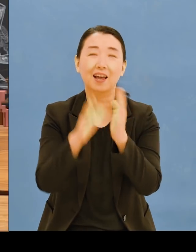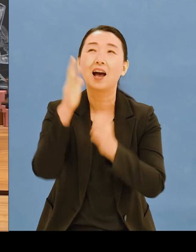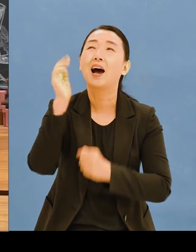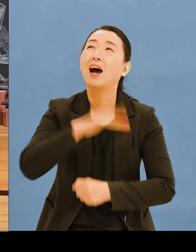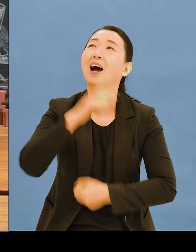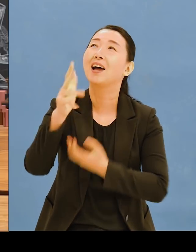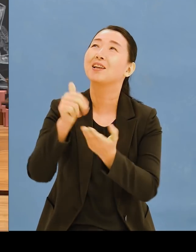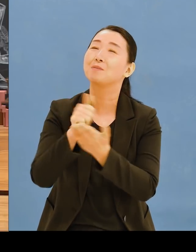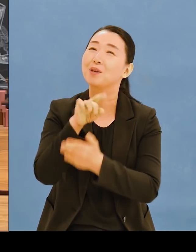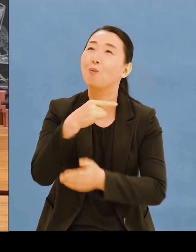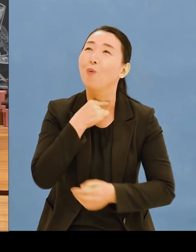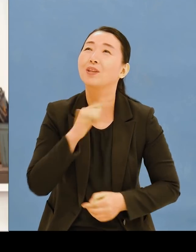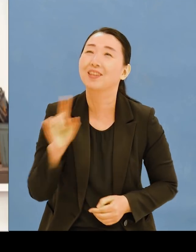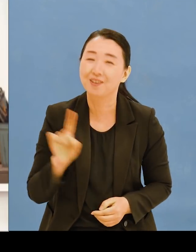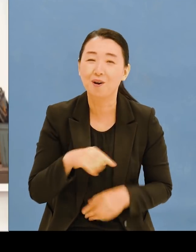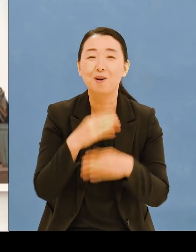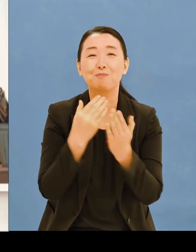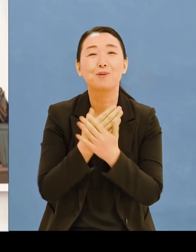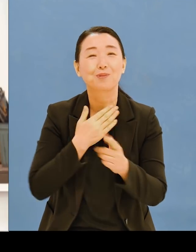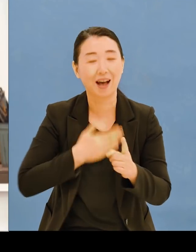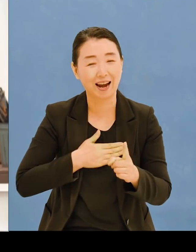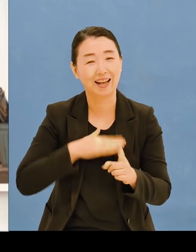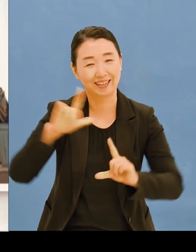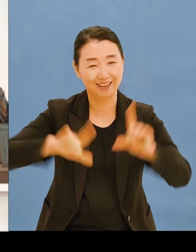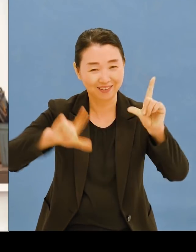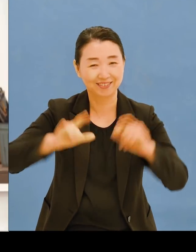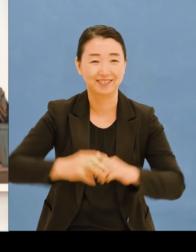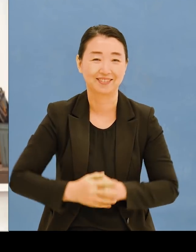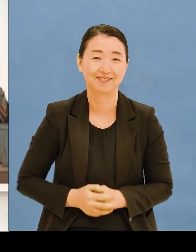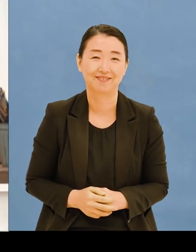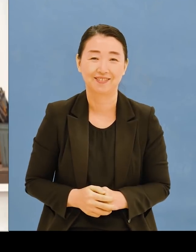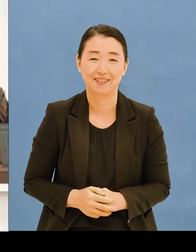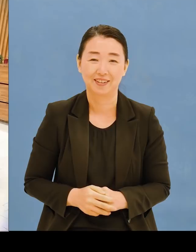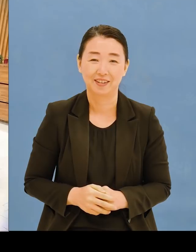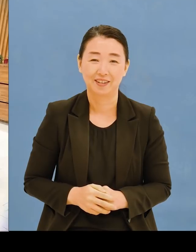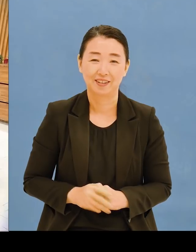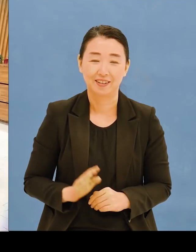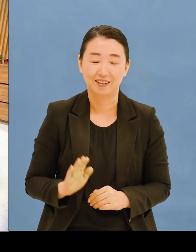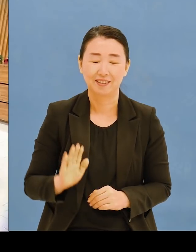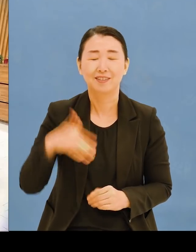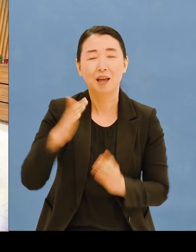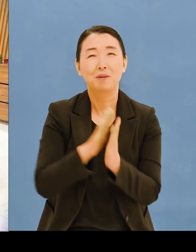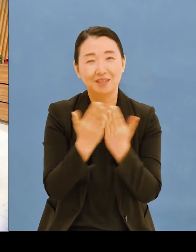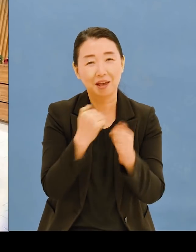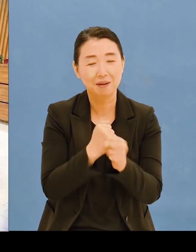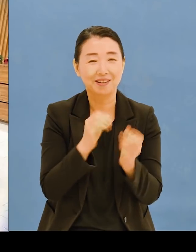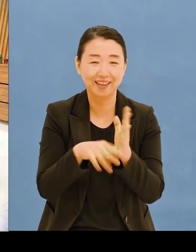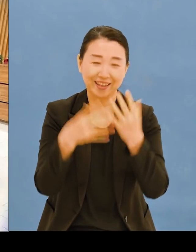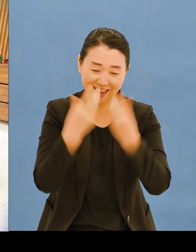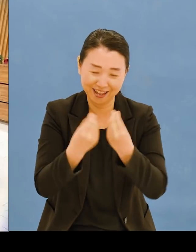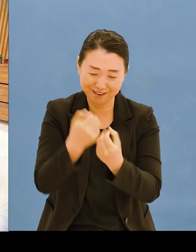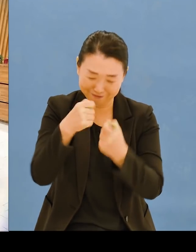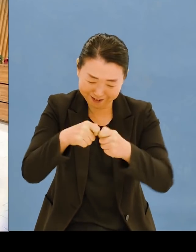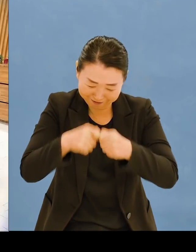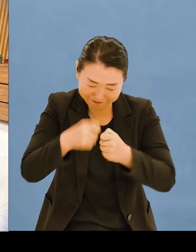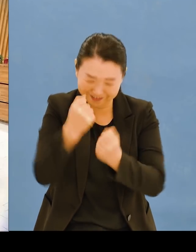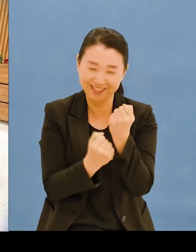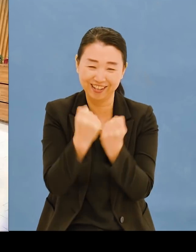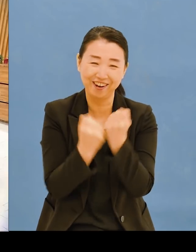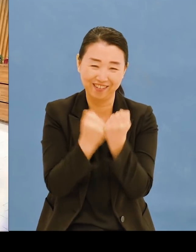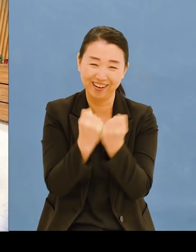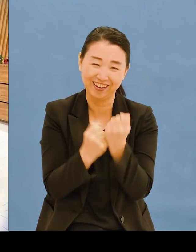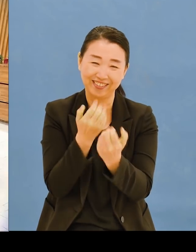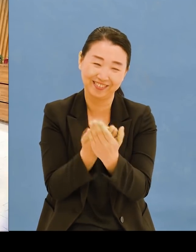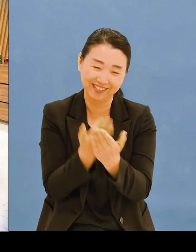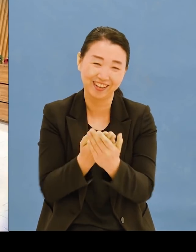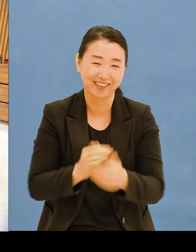하나님이 이걸 원하셨구나를 알게 되는 것이 현실이더라 이거죠. 그래서 전 다음에는 구체적으로 있잖아요. 이럴 때 예문을 들어가지고 책을